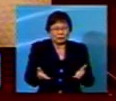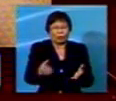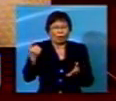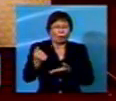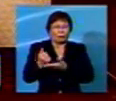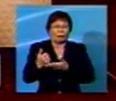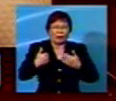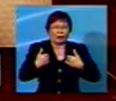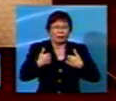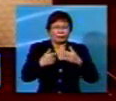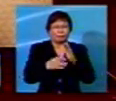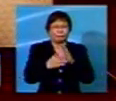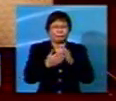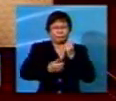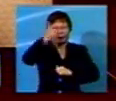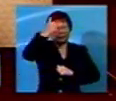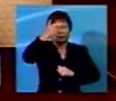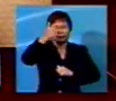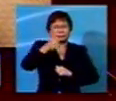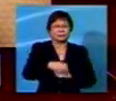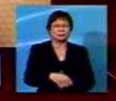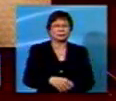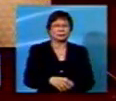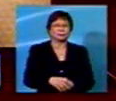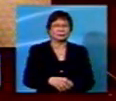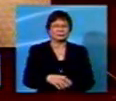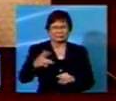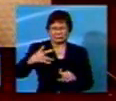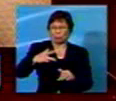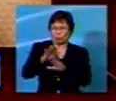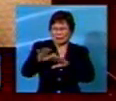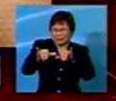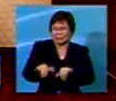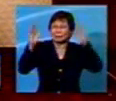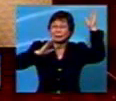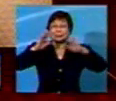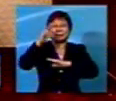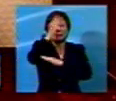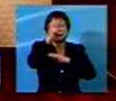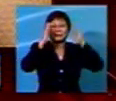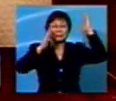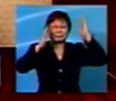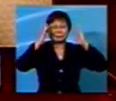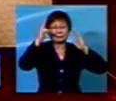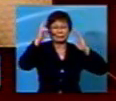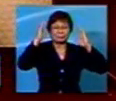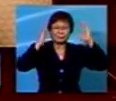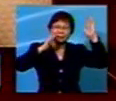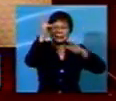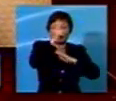H At The Peak nonresidence holding of for example Malaysian government securities was